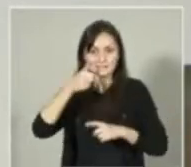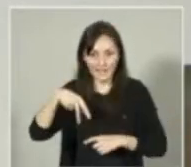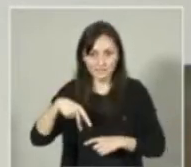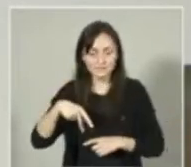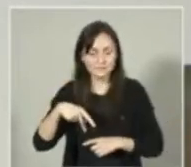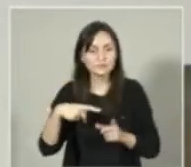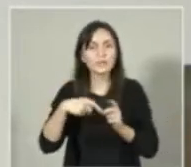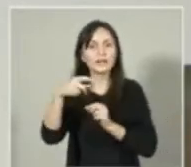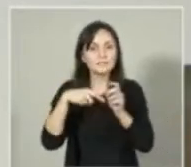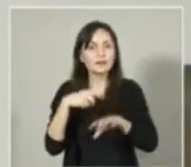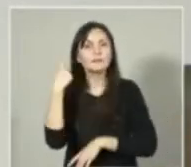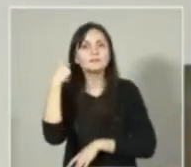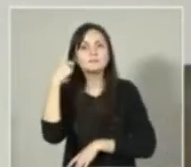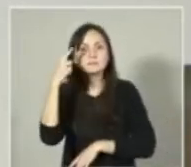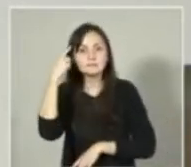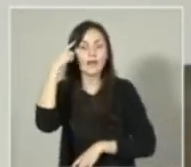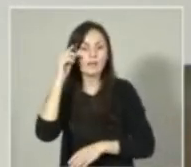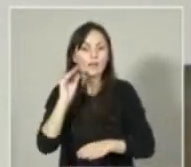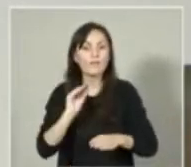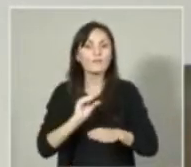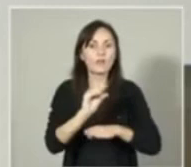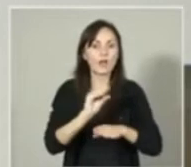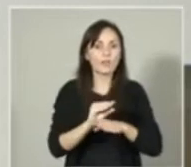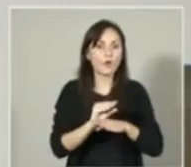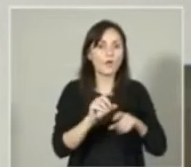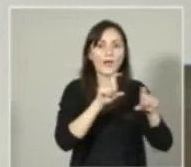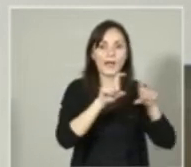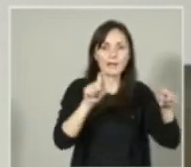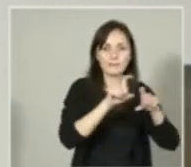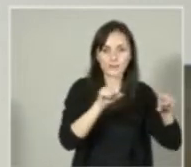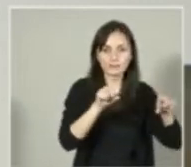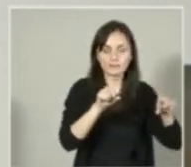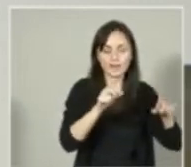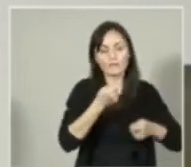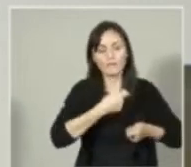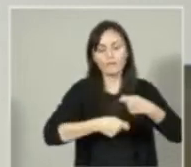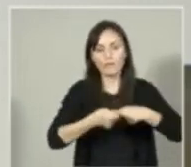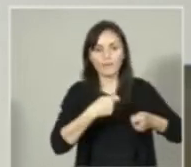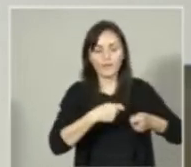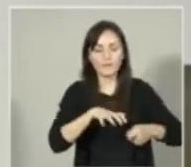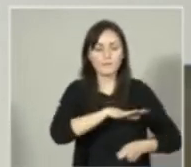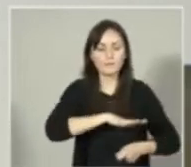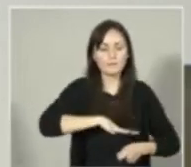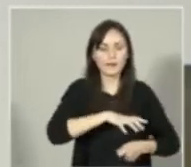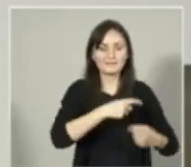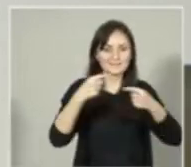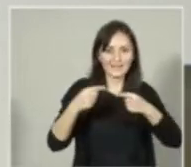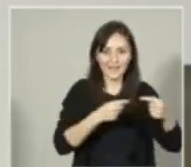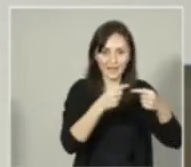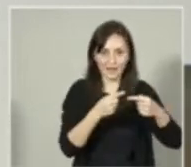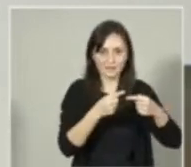CaixaBank conscient que està finançant un holding empresarial que fa exportacions a països en conflicte i amb embargament d'armes?